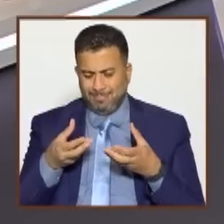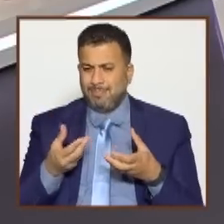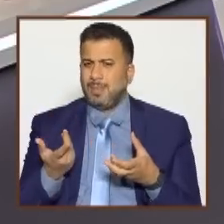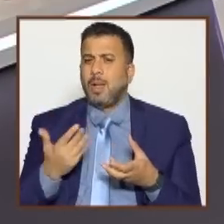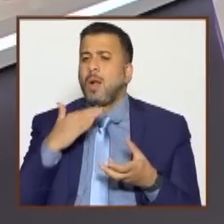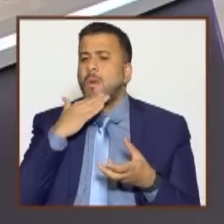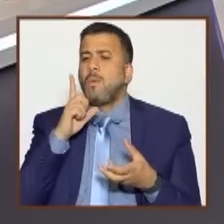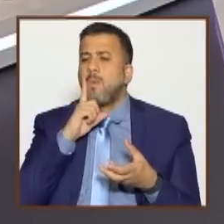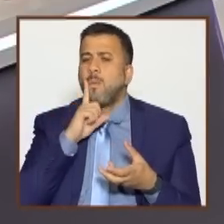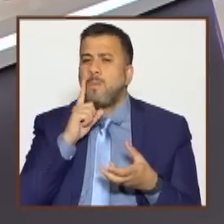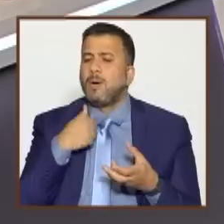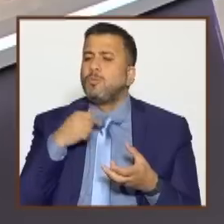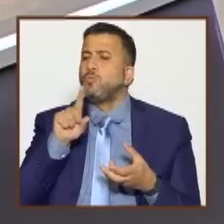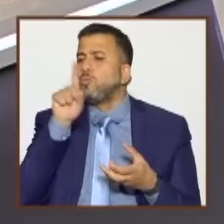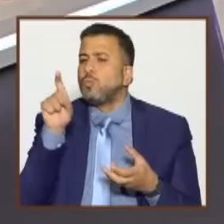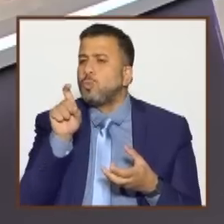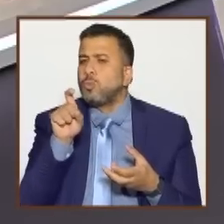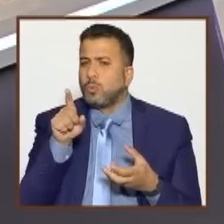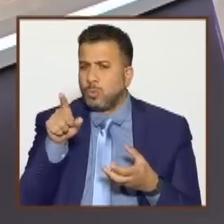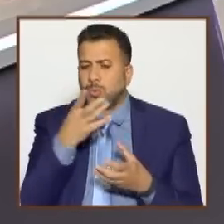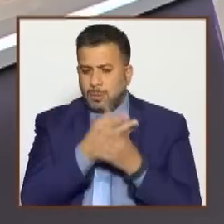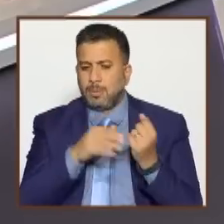مثلا الوالدين أو الوالدان أو الوالدين